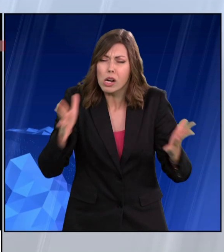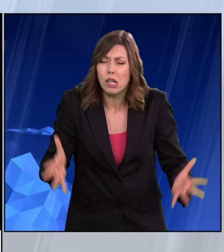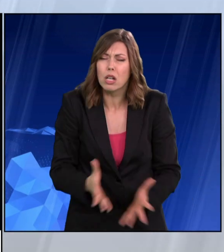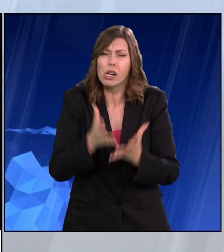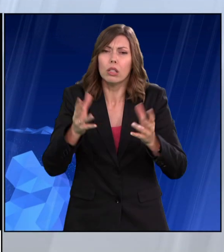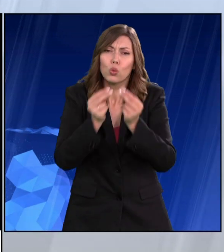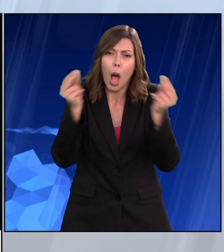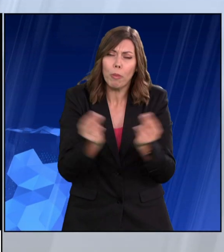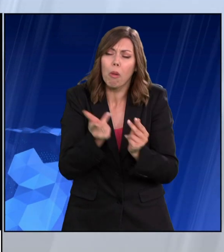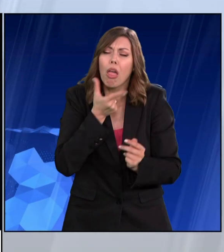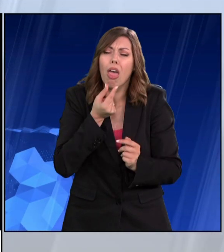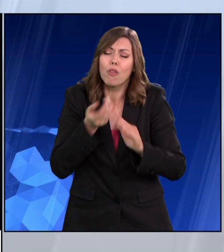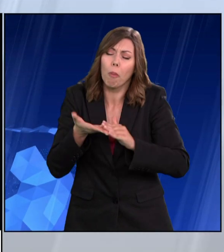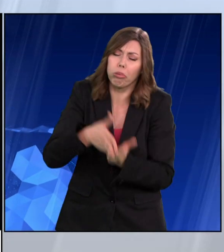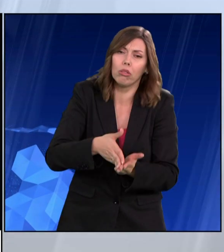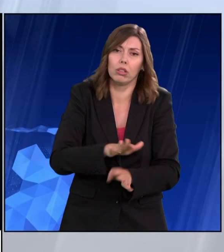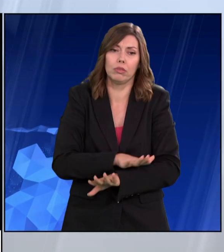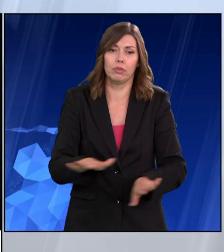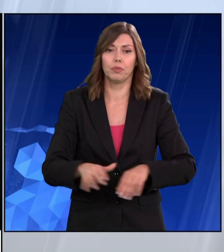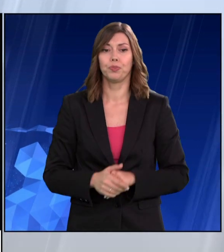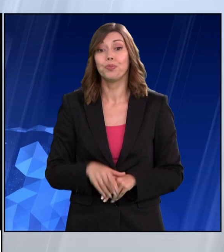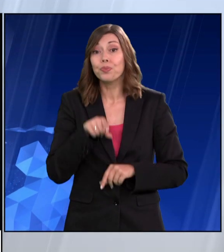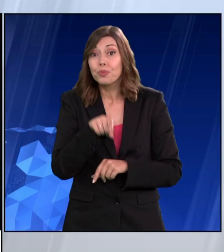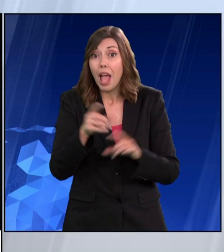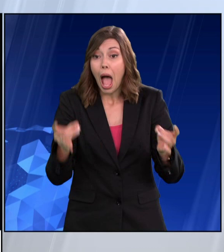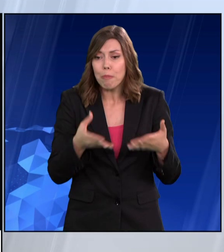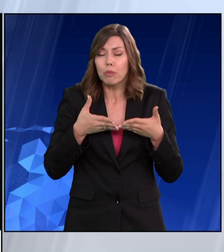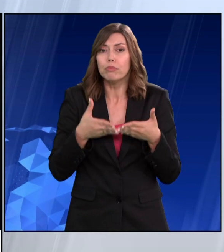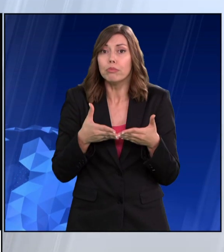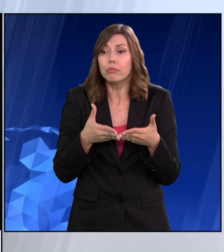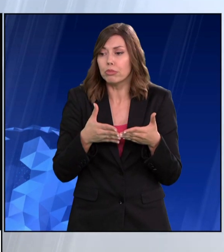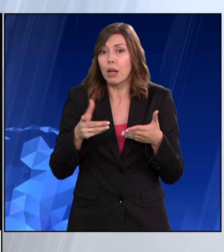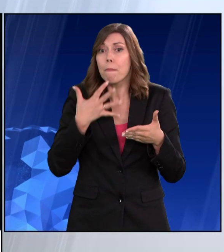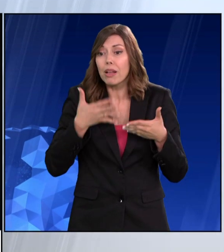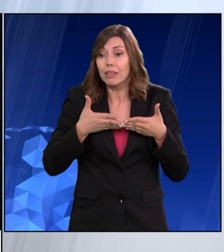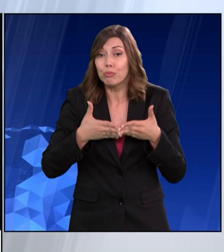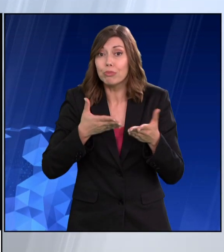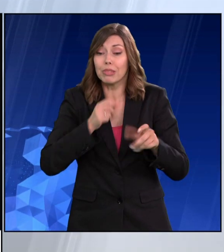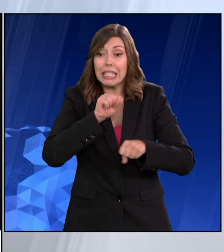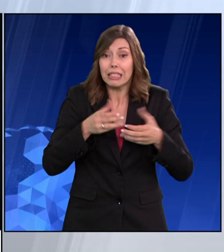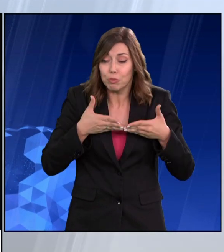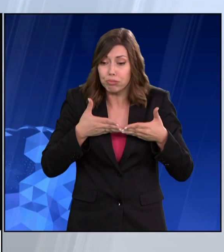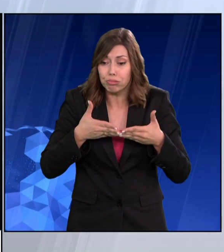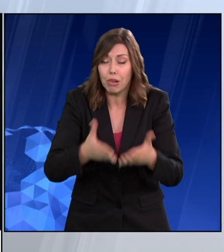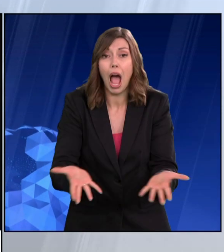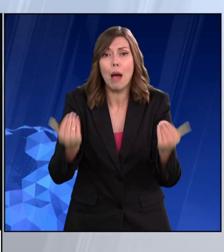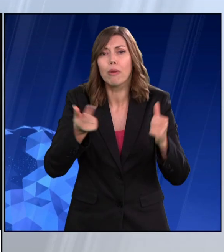κλίσεις. Όταν είναι ακίνητο, είναι πιο ευάλωτο σε οποιοδήποτε κυματισμό. Το σκάφος βρισκόταν εκεί και περίμενε να δει τι θα